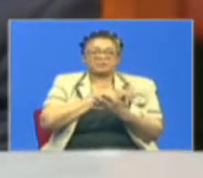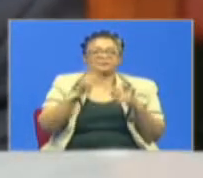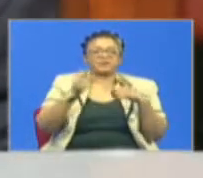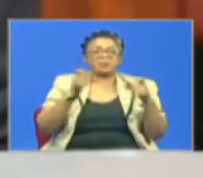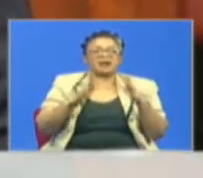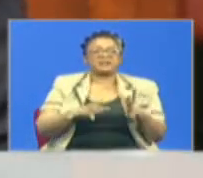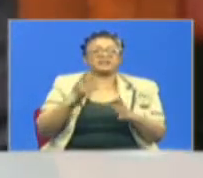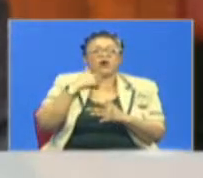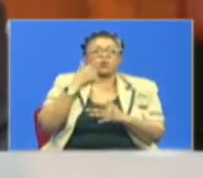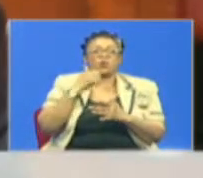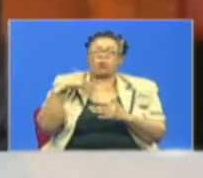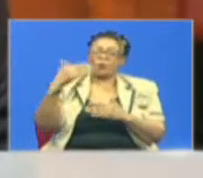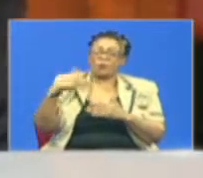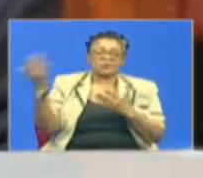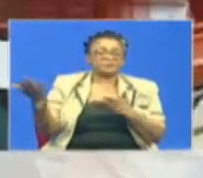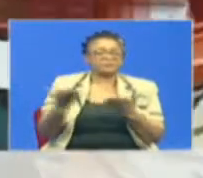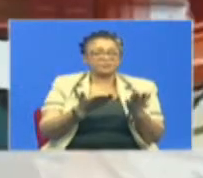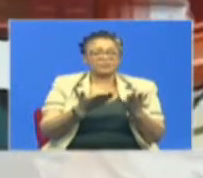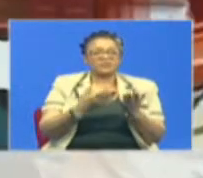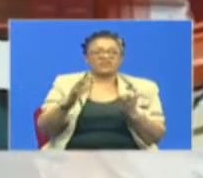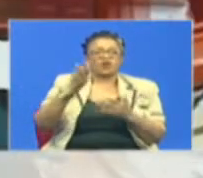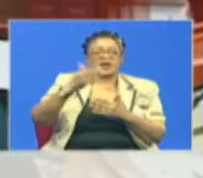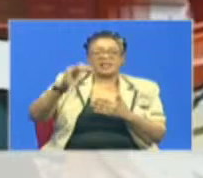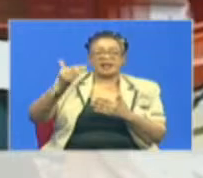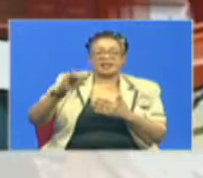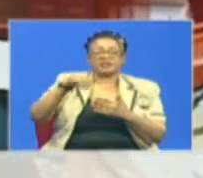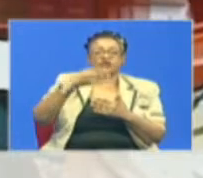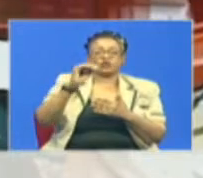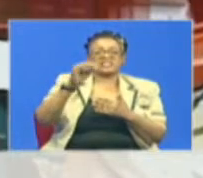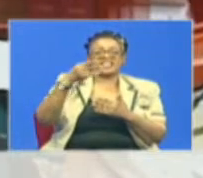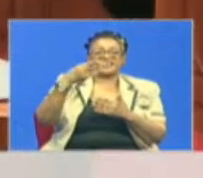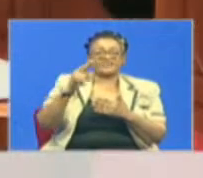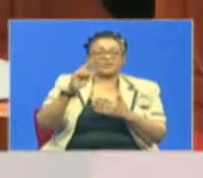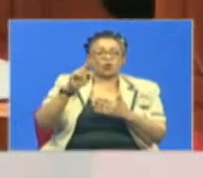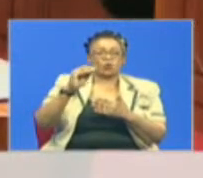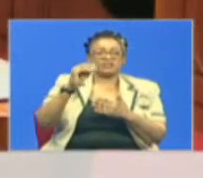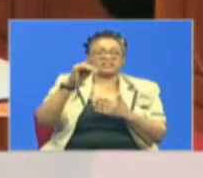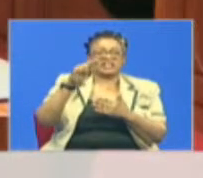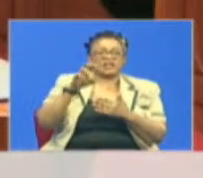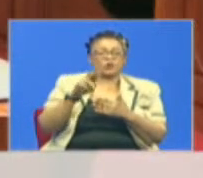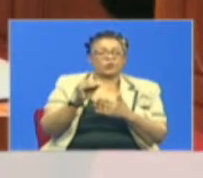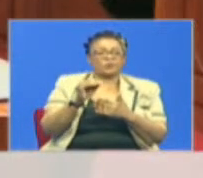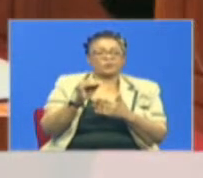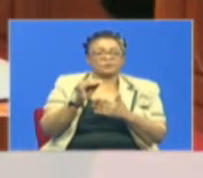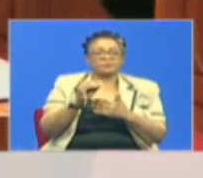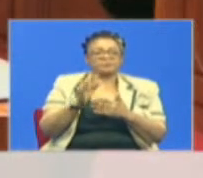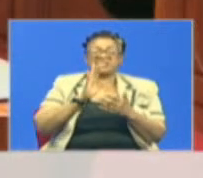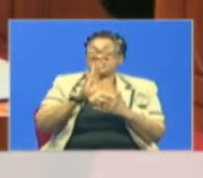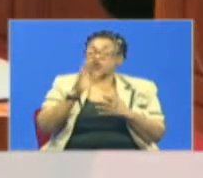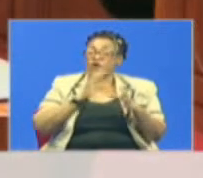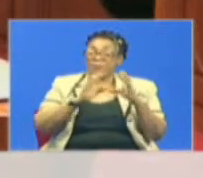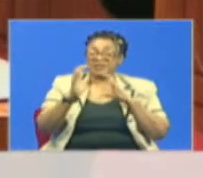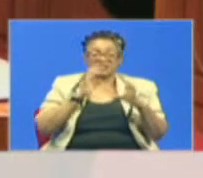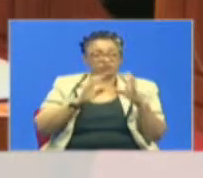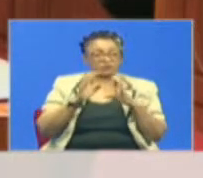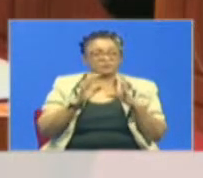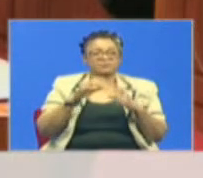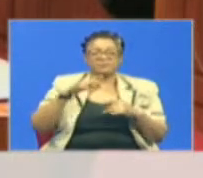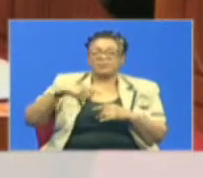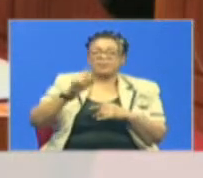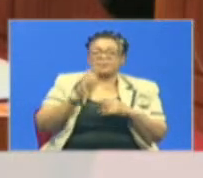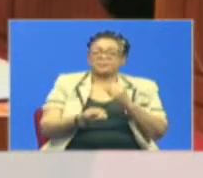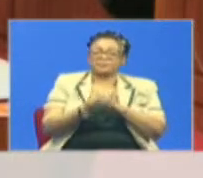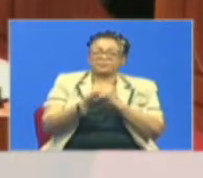za uagizaji katika kaunti ya Kirinyaga, Joseph Otieno. Katika mawasilisho yake, Otieno alifafanua